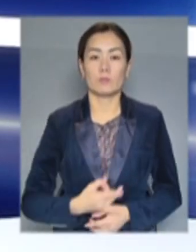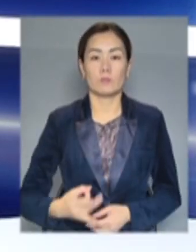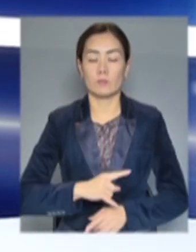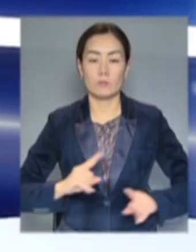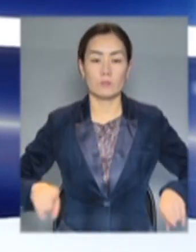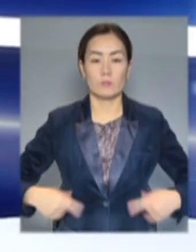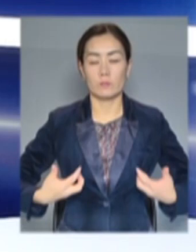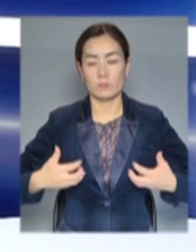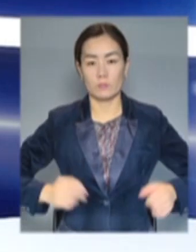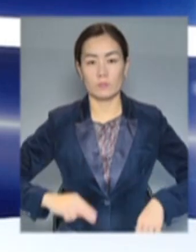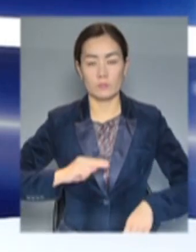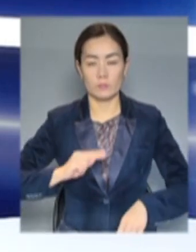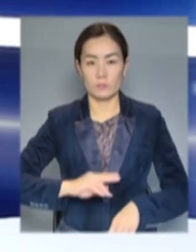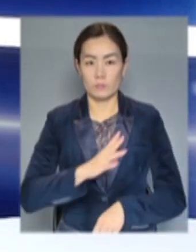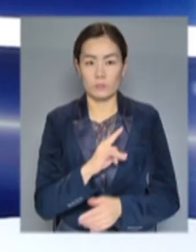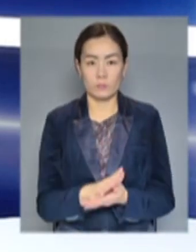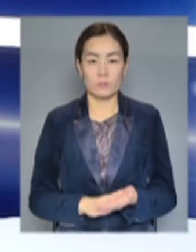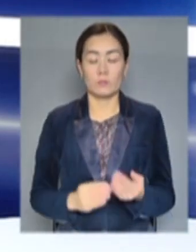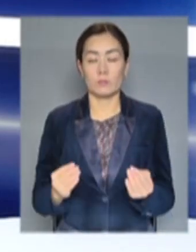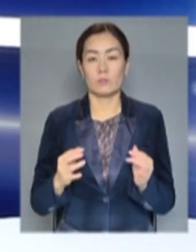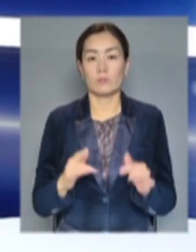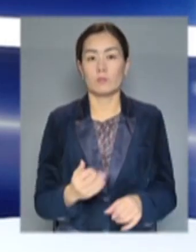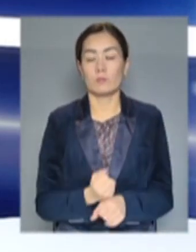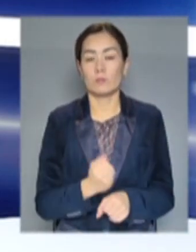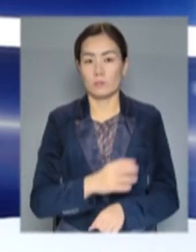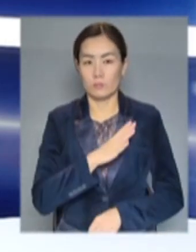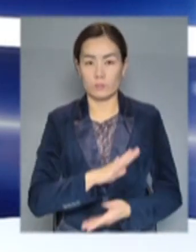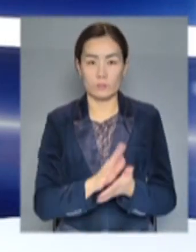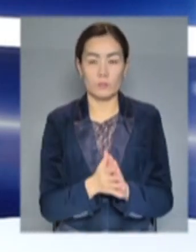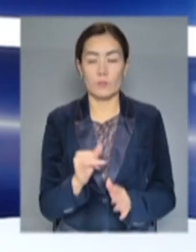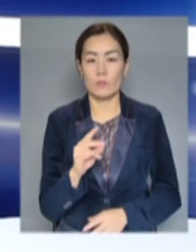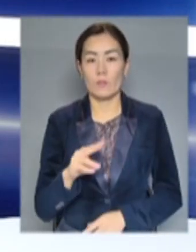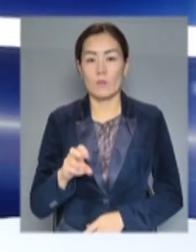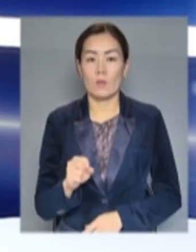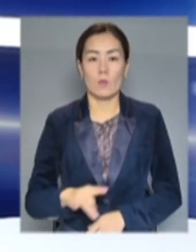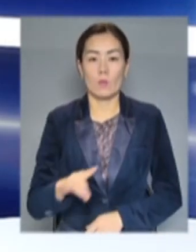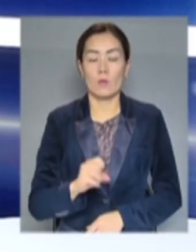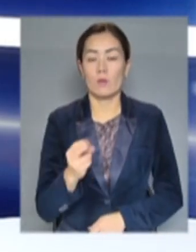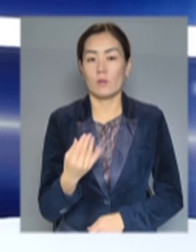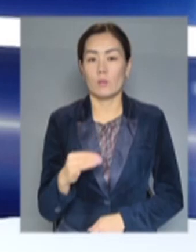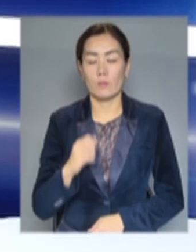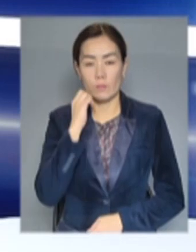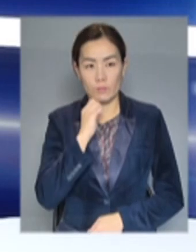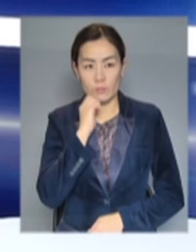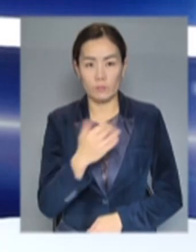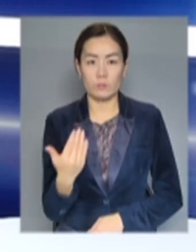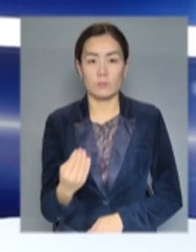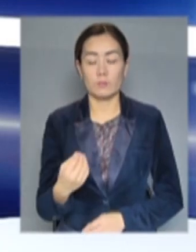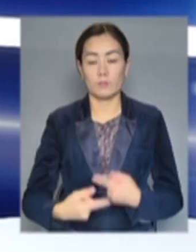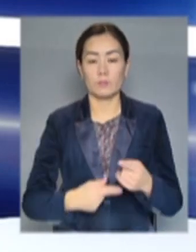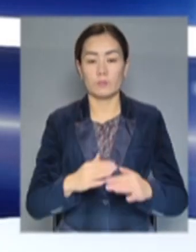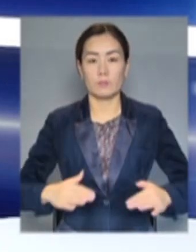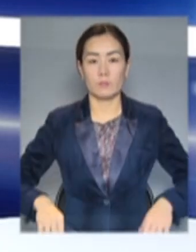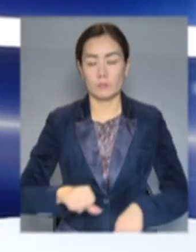даму жолында аянбай еңбек етіп артына ізгілікті із қалдырды. Шараға Еркінқала ауылдық округінің әкімі мен ардагерлер және оның